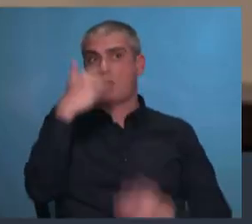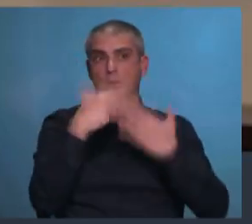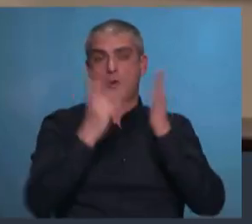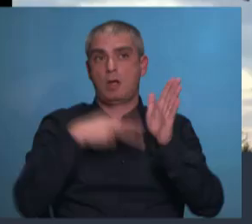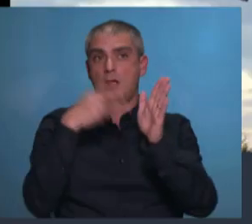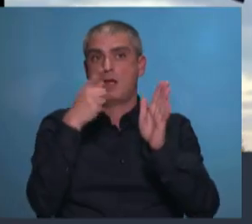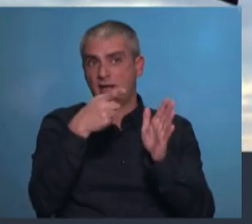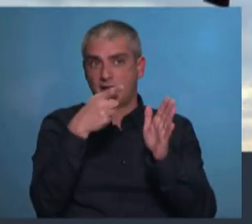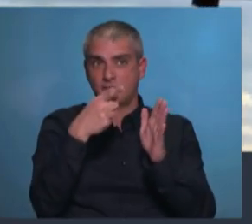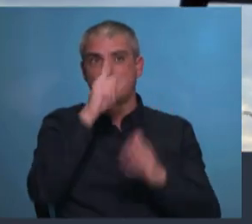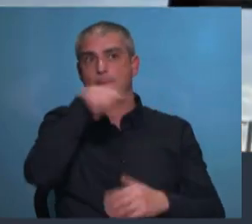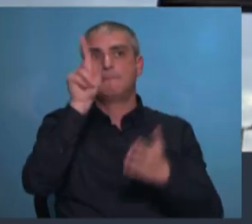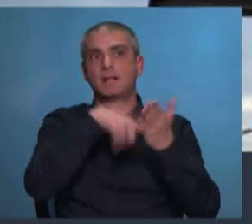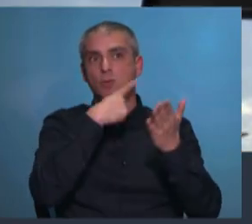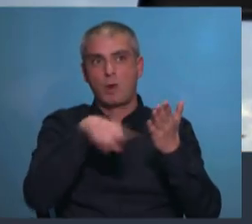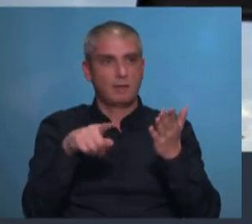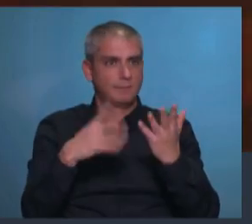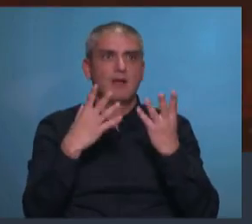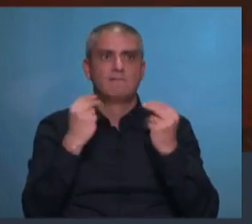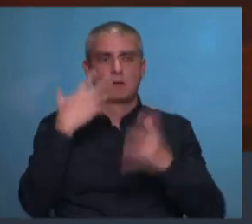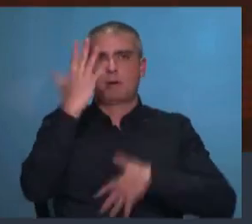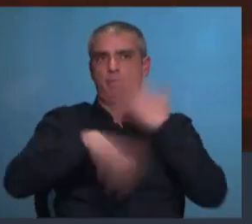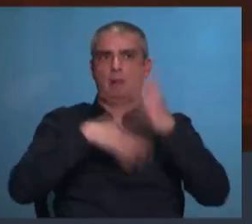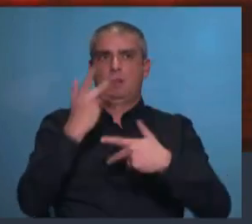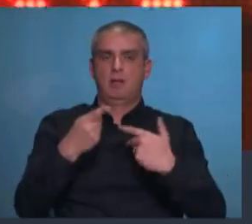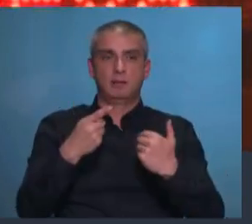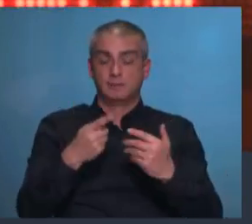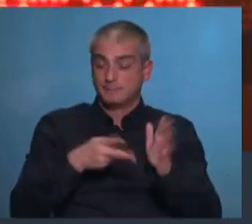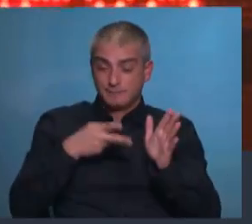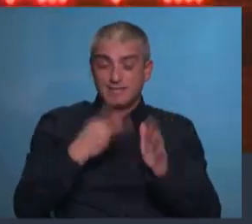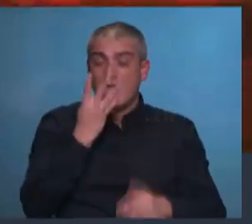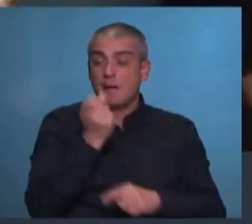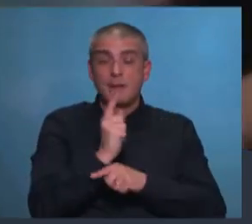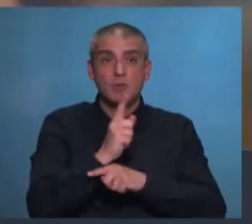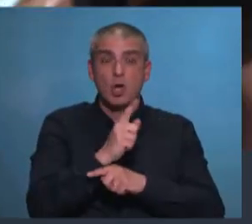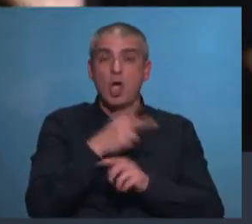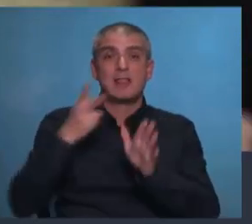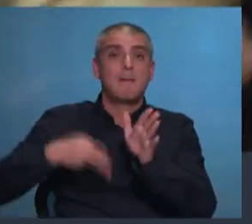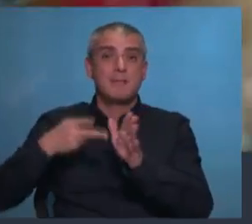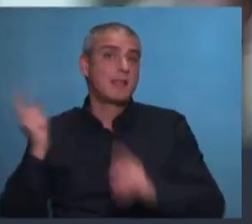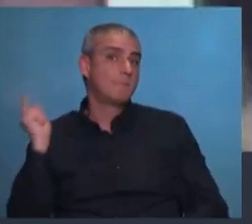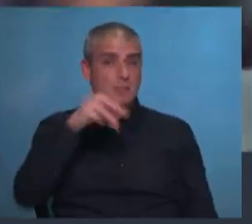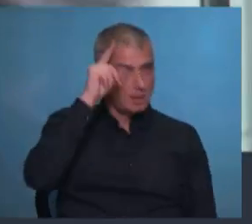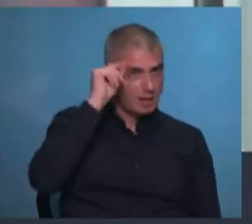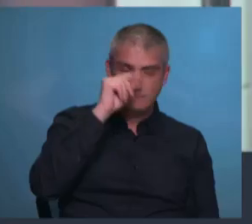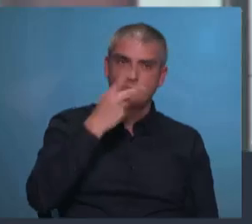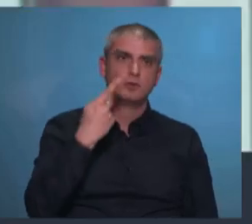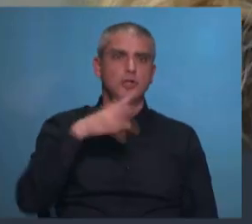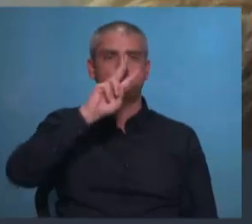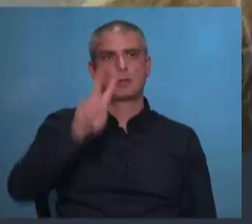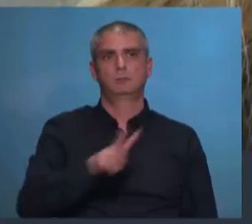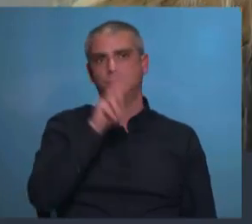ברכבת. ביטולים ולא מעט כאוס. נסיעה של 40 דקות מבנימינה לתל אביב אורכת יותר